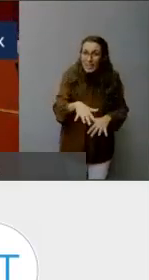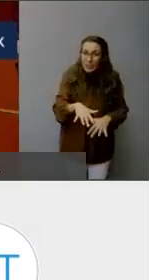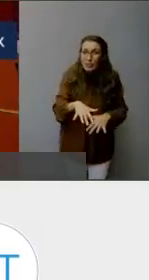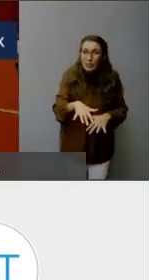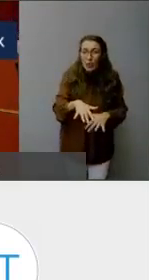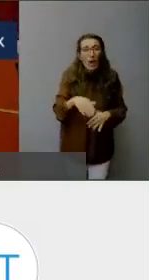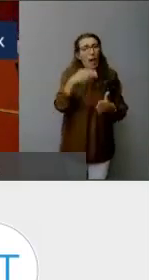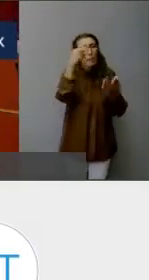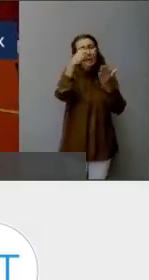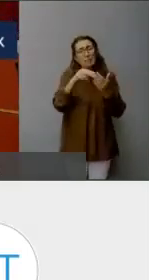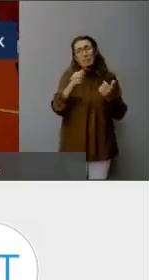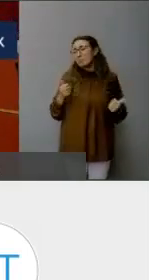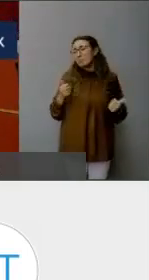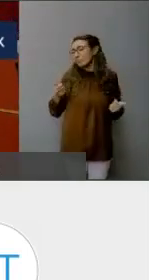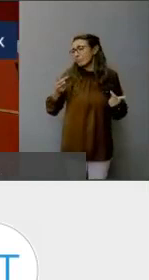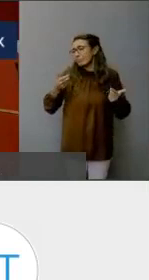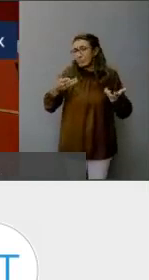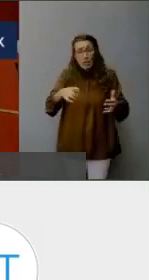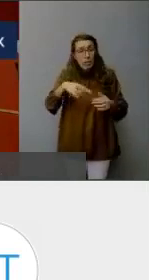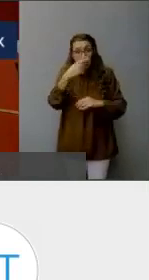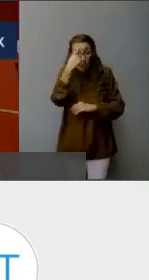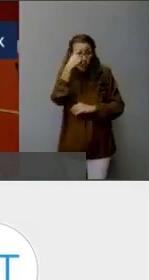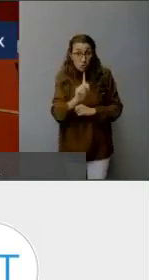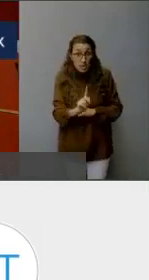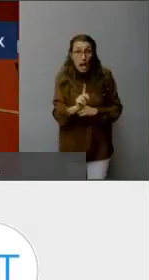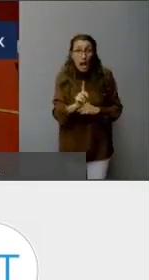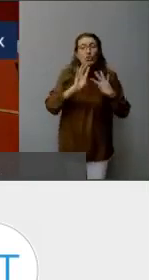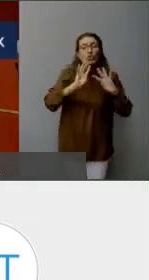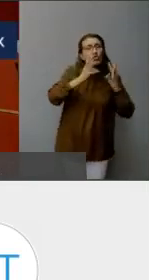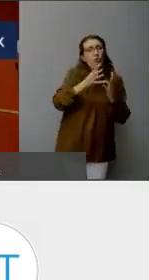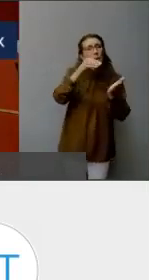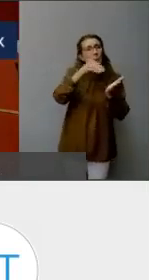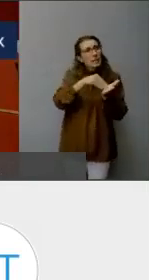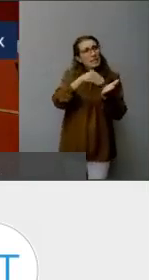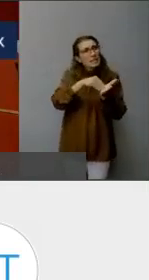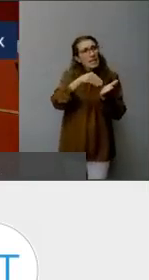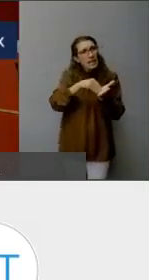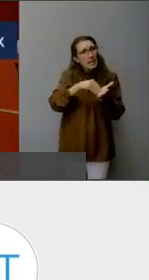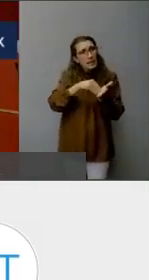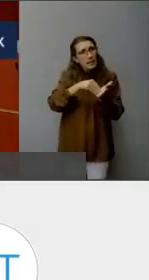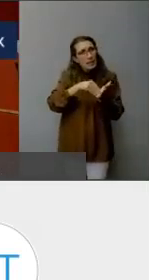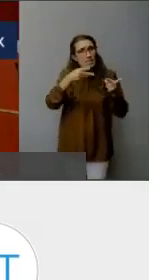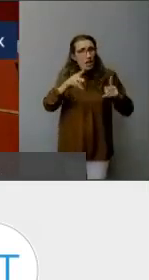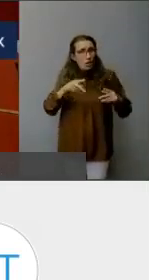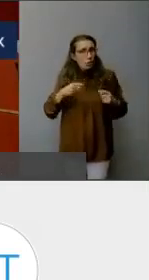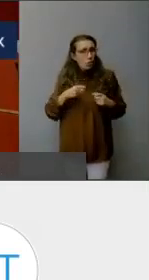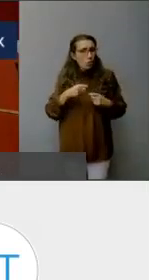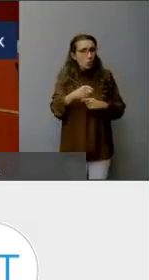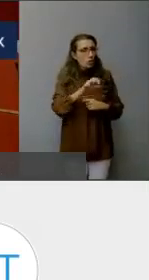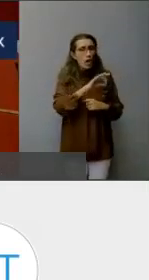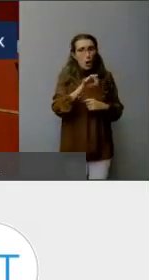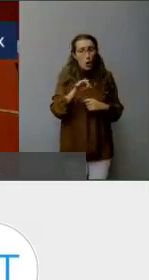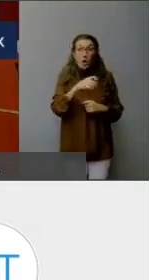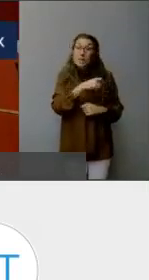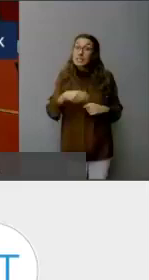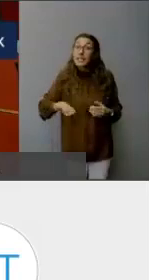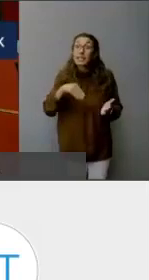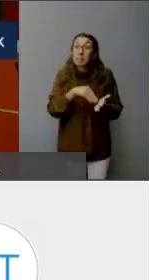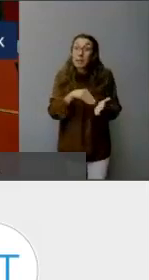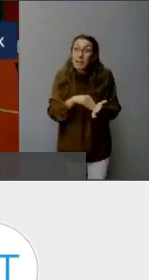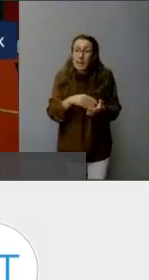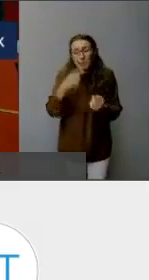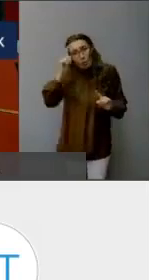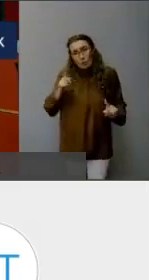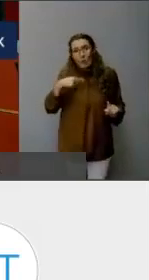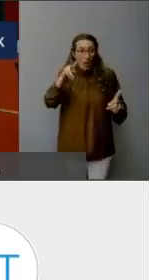di emendamenti quindi poi non sappiamo se la giunta sarà presenta tutta la seduta in particolare sarà presente il sindaco ne approfittiamo della presenza